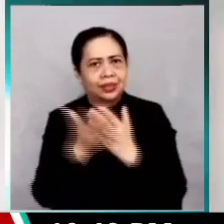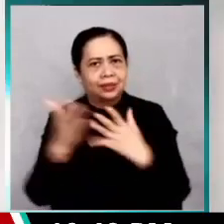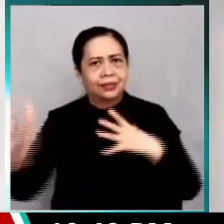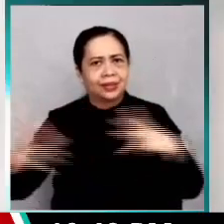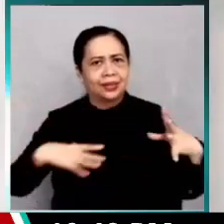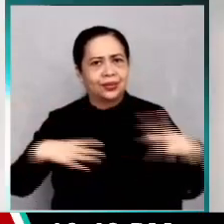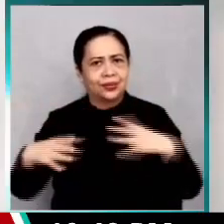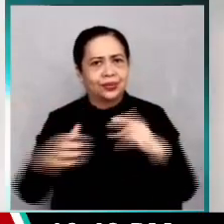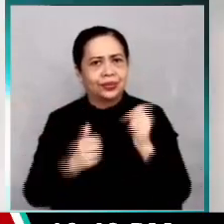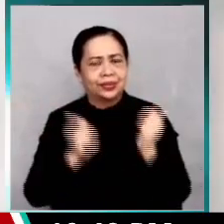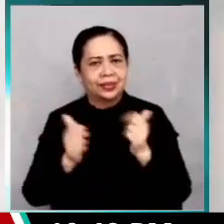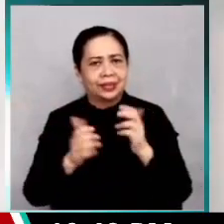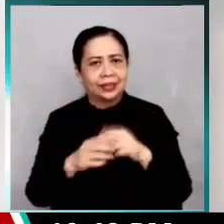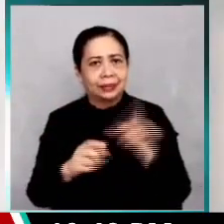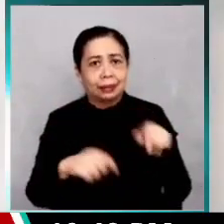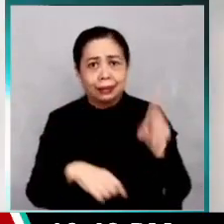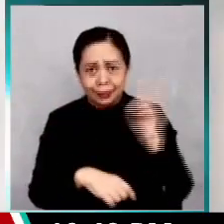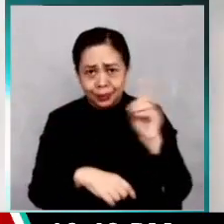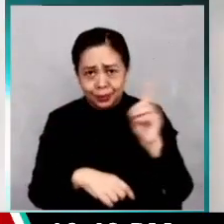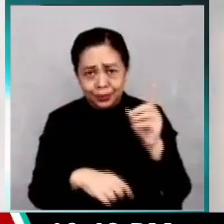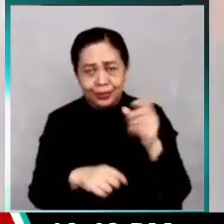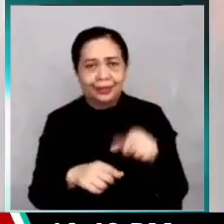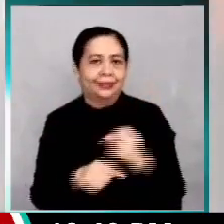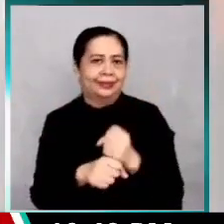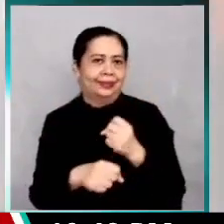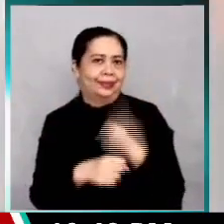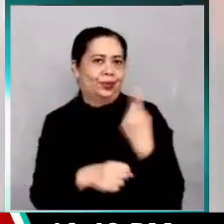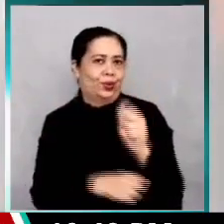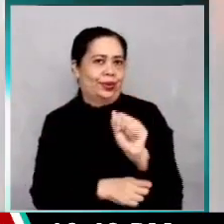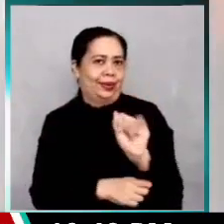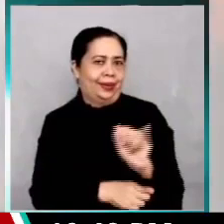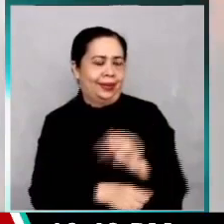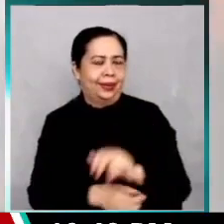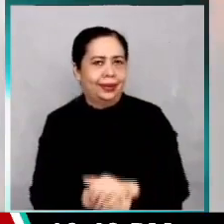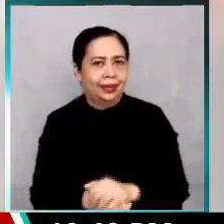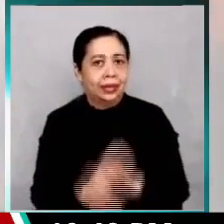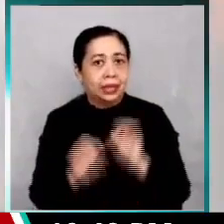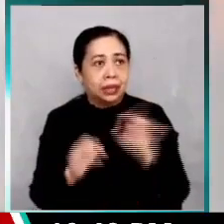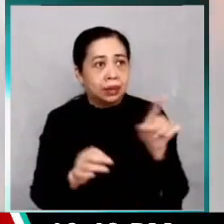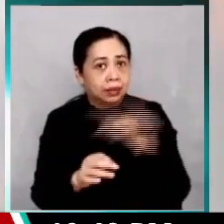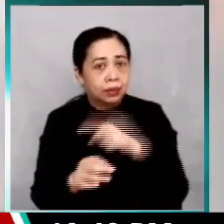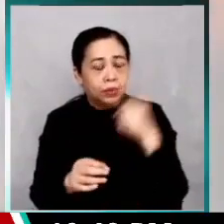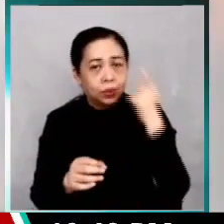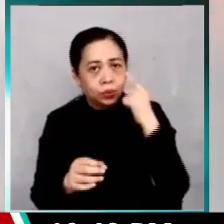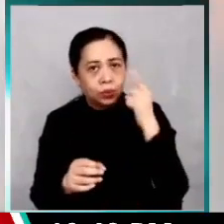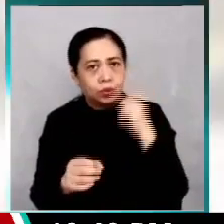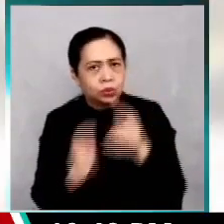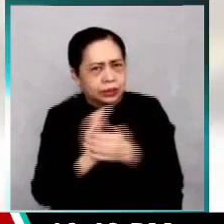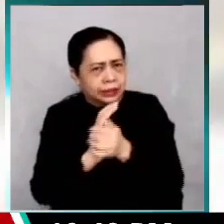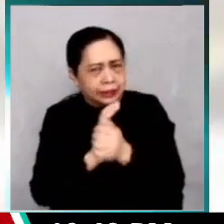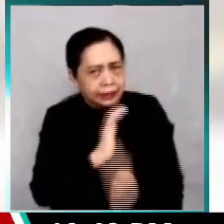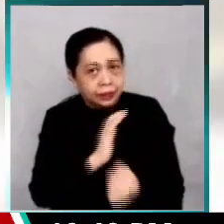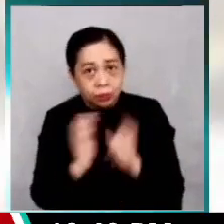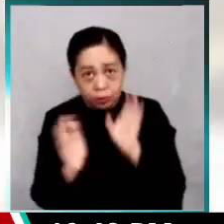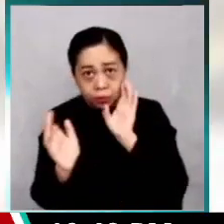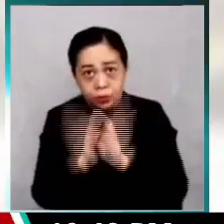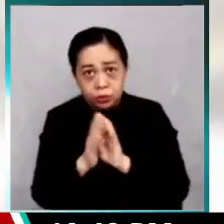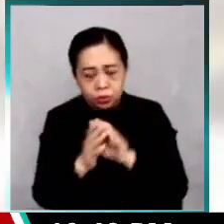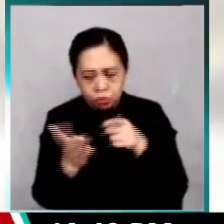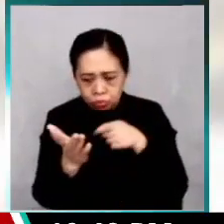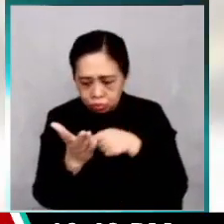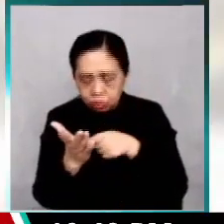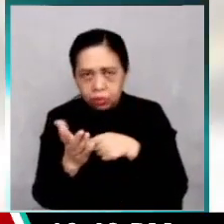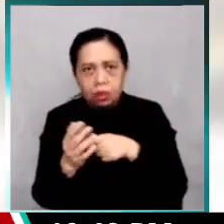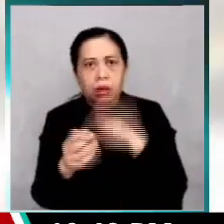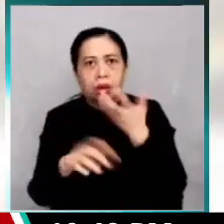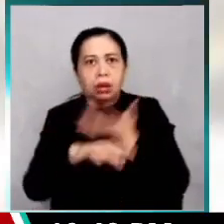nasa Divisoria na gawa lang pala ng AI. Kung ang mga itinuturing na eksperto sa mga litrato na lulusutan, paano na